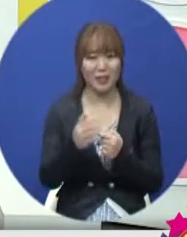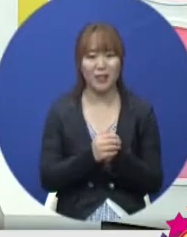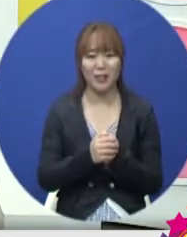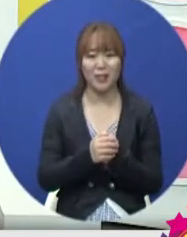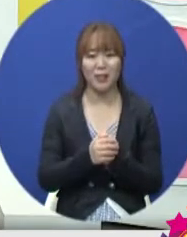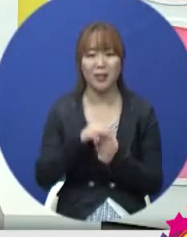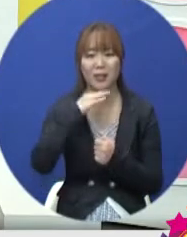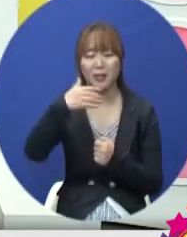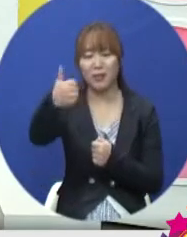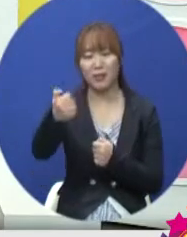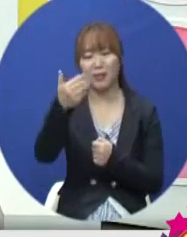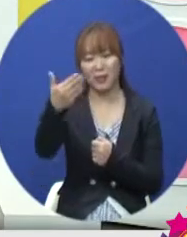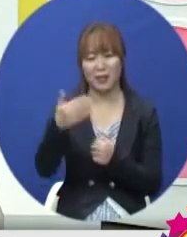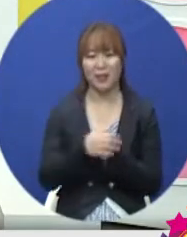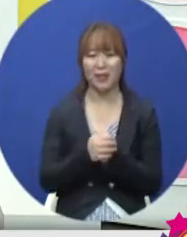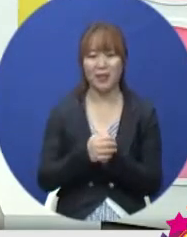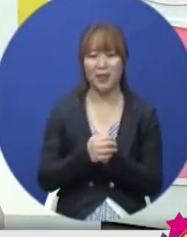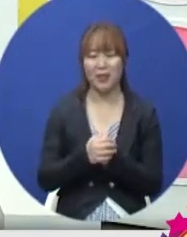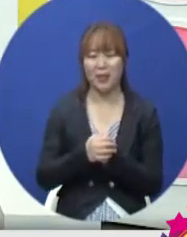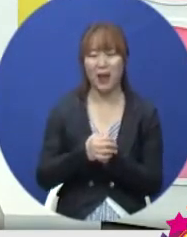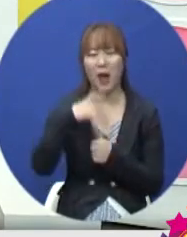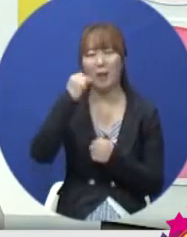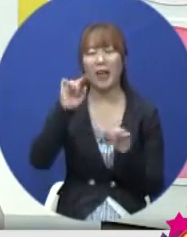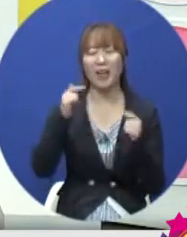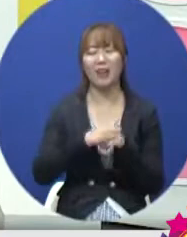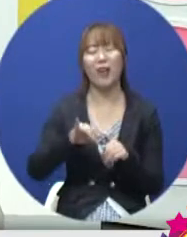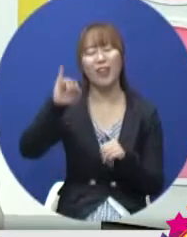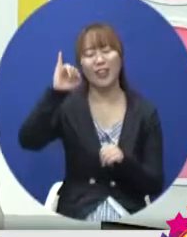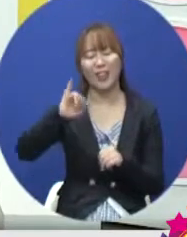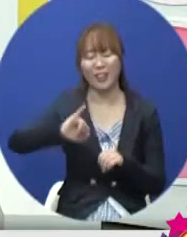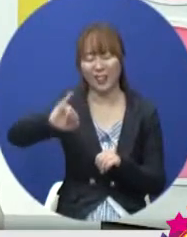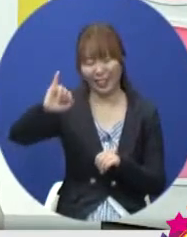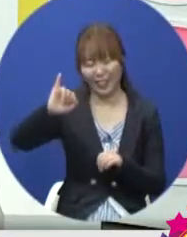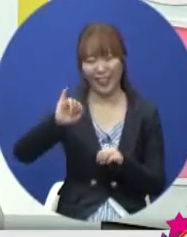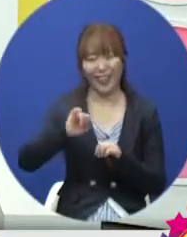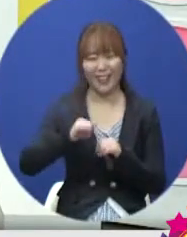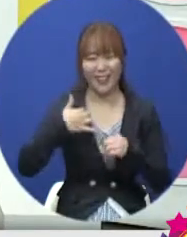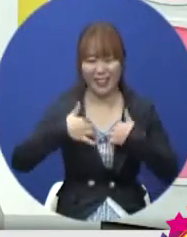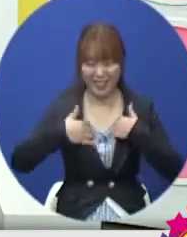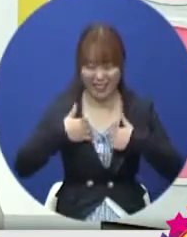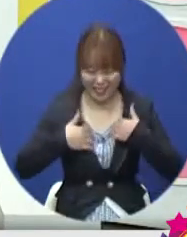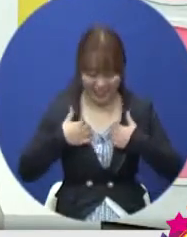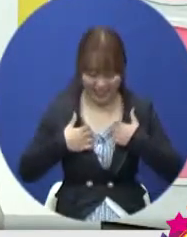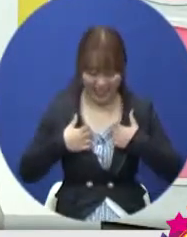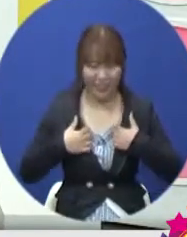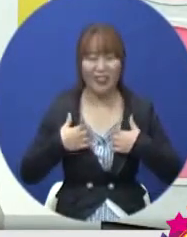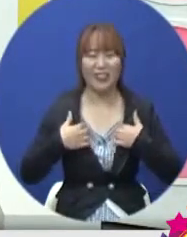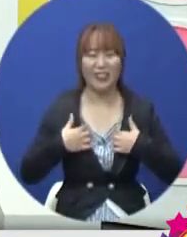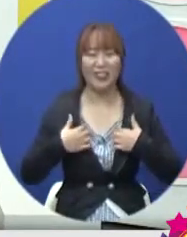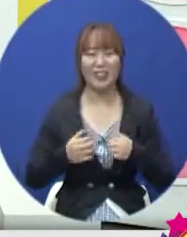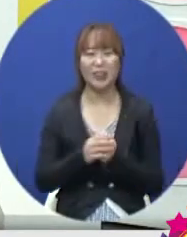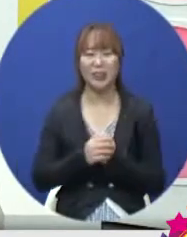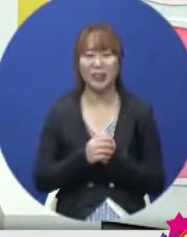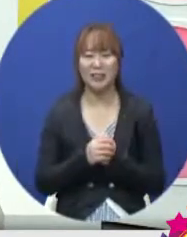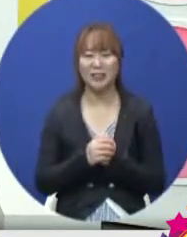나 5학년 9반인데요. 아, 5학년 언니 9. 맞잖아. 그래, 누나야. 누나, 언니. 누나 반가 반가. 반가 반가. 네,